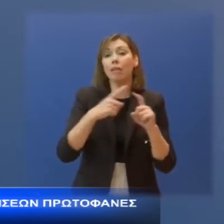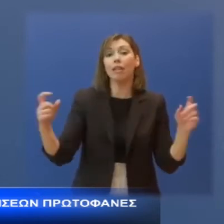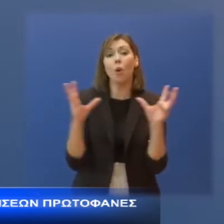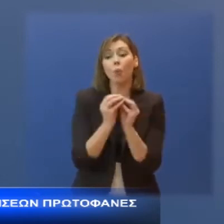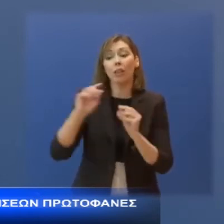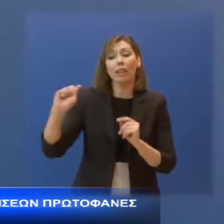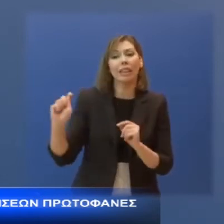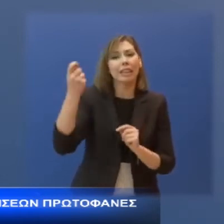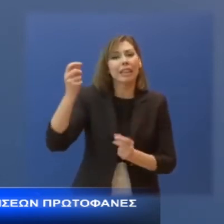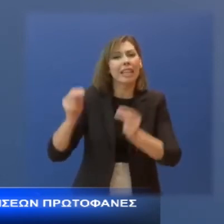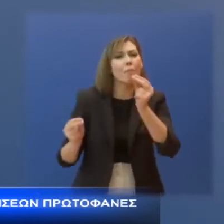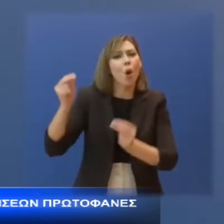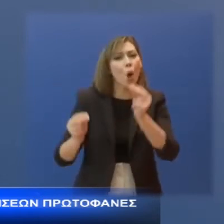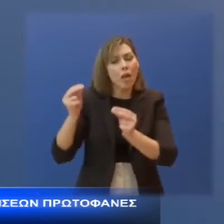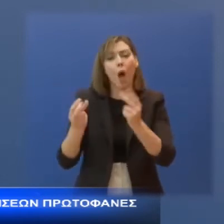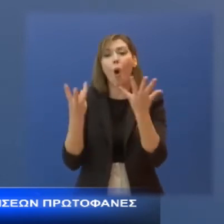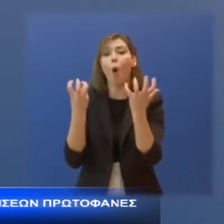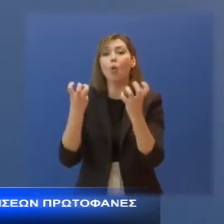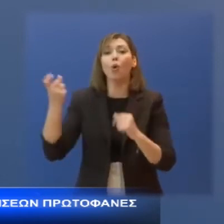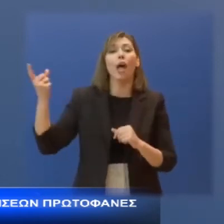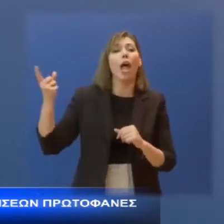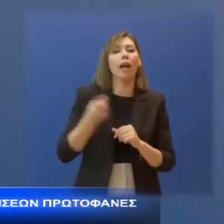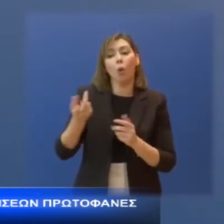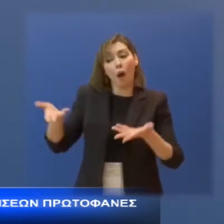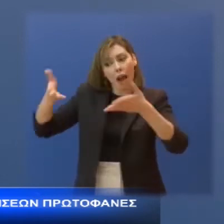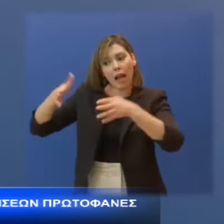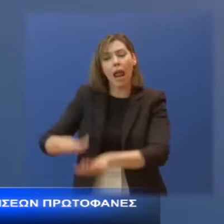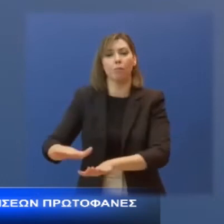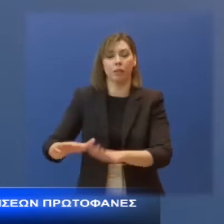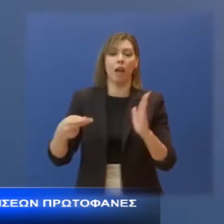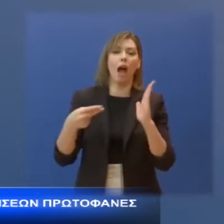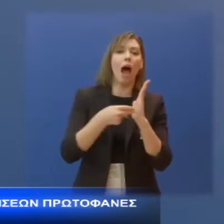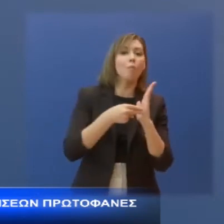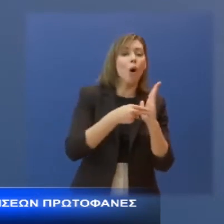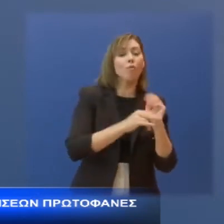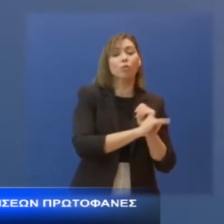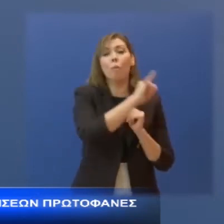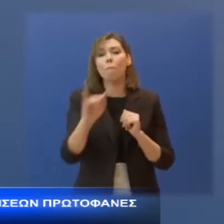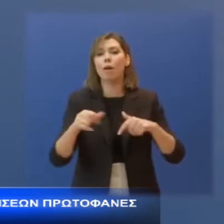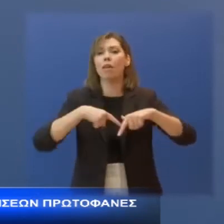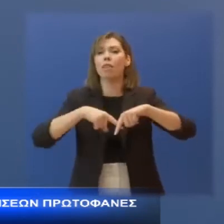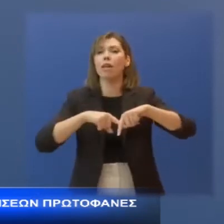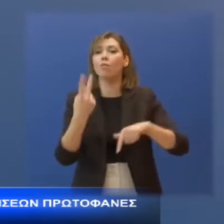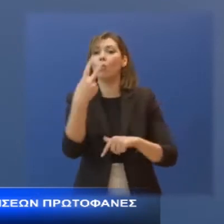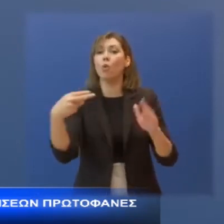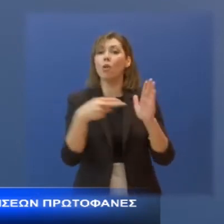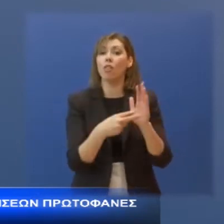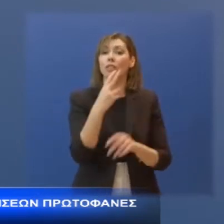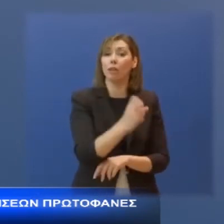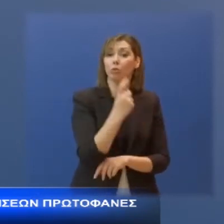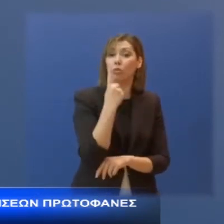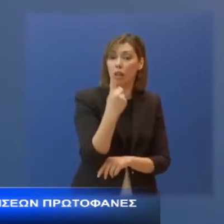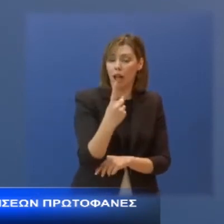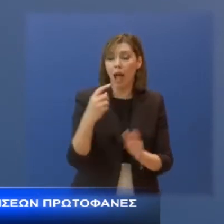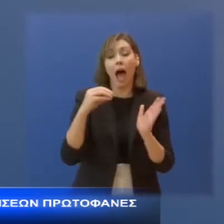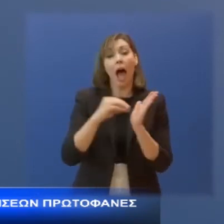αναπροσαρμογής στα τιμολόγια ηλεκτρικού ρεύματος αγροτικής χρήσης για την περίοδο από τον Αύγουστο έως το Δεκέμβριο του 2021 και κάλυψη σημαντικού